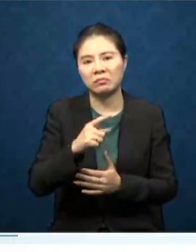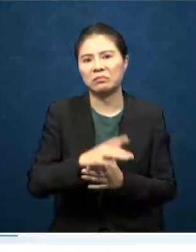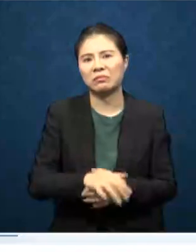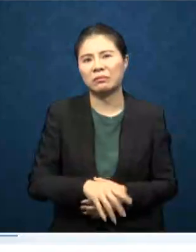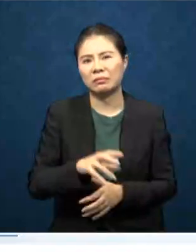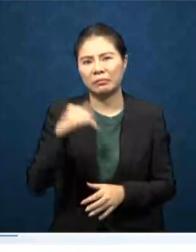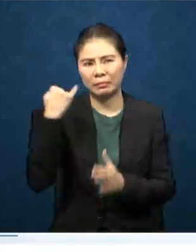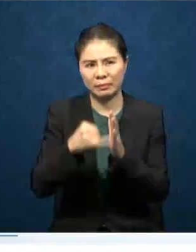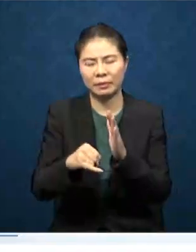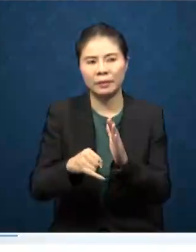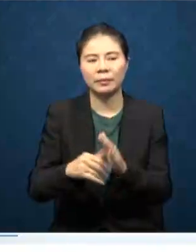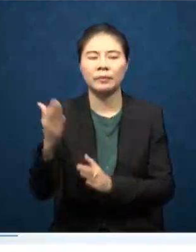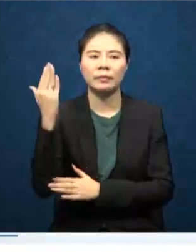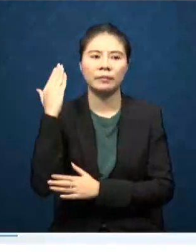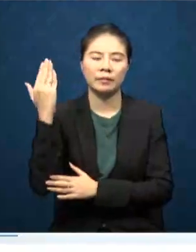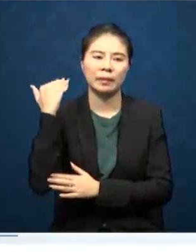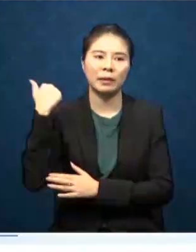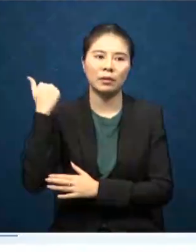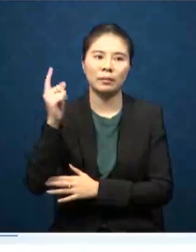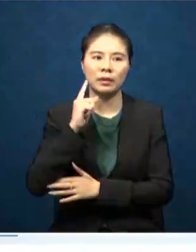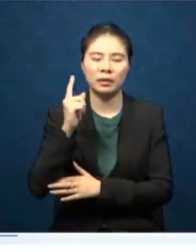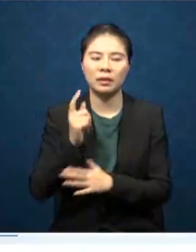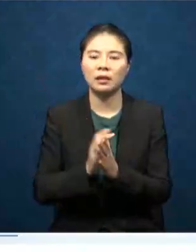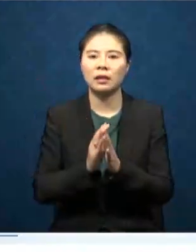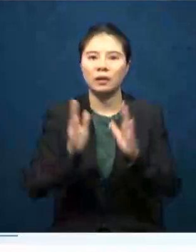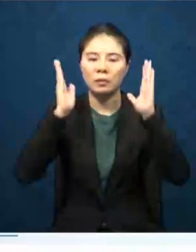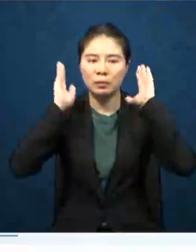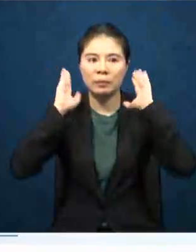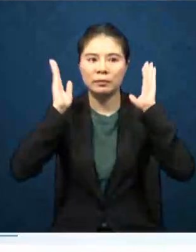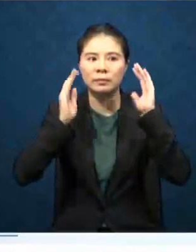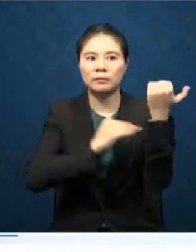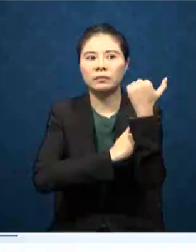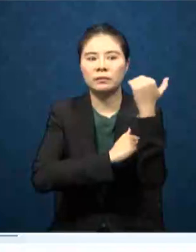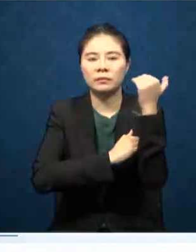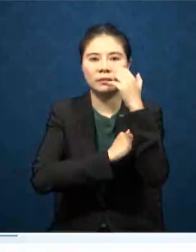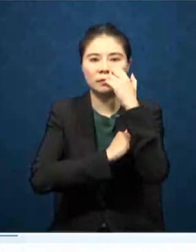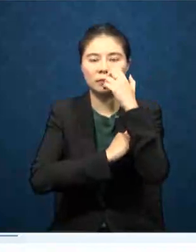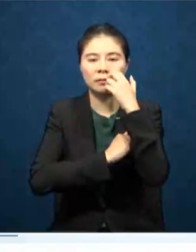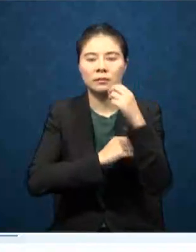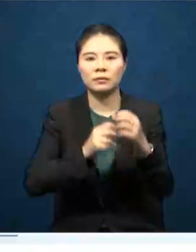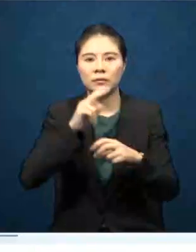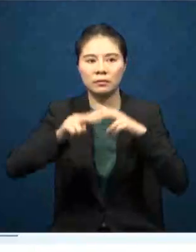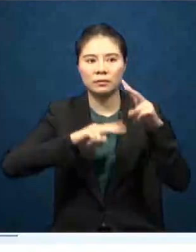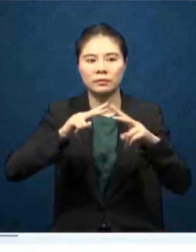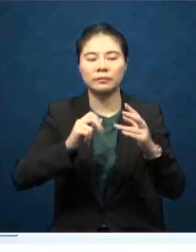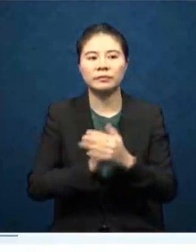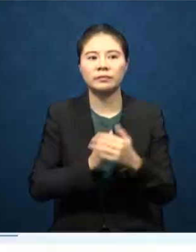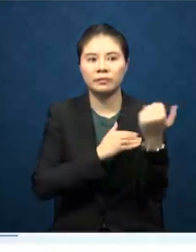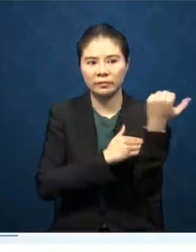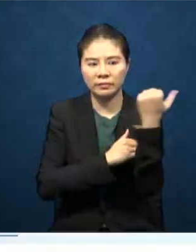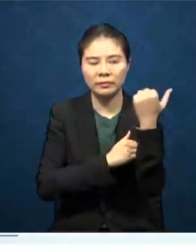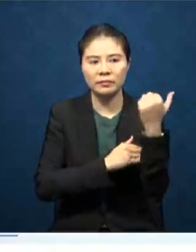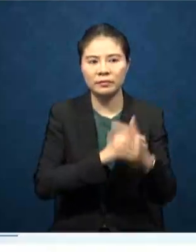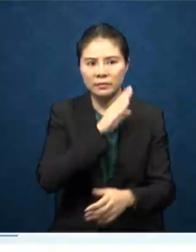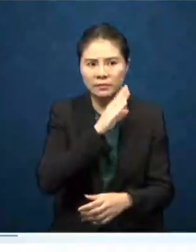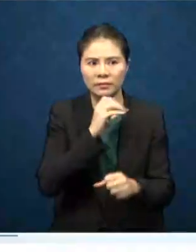ว่าสมัยก่อนแค่กรมประชาสัมพันธ์เขคุมทีวีเขาทำได้ดีกว่าพวกท่านนะถ้าท่าน